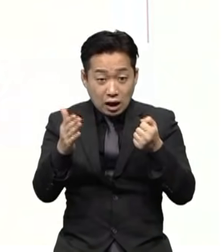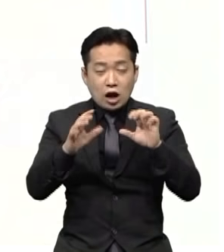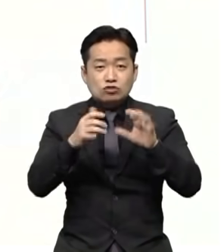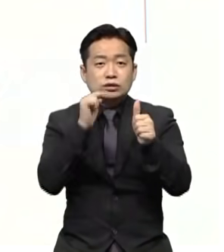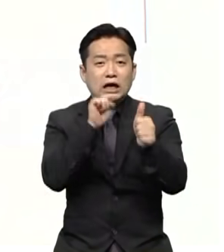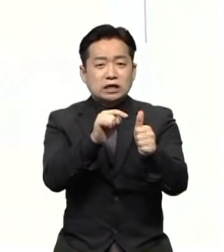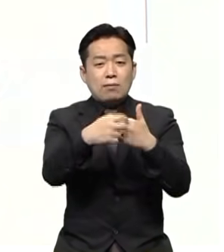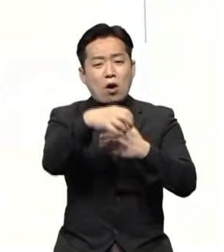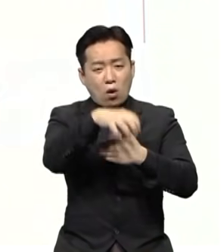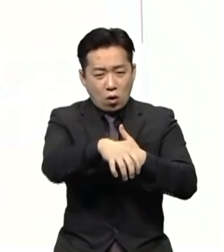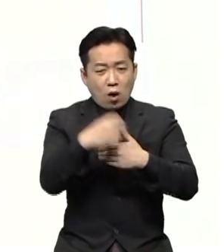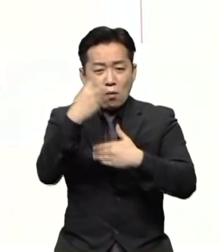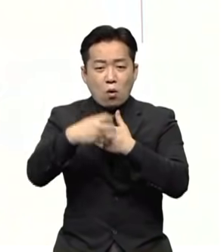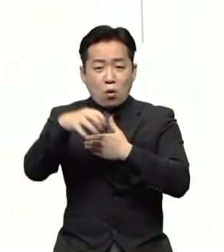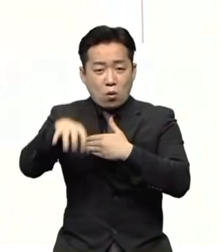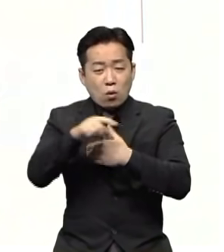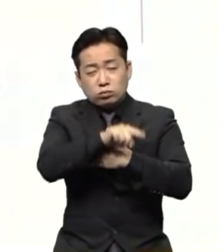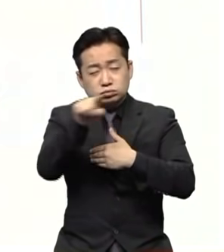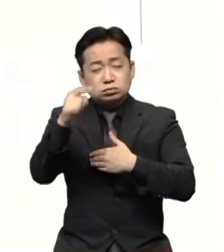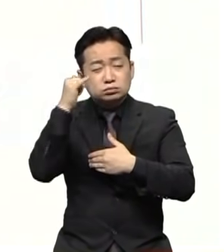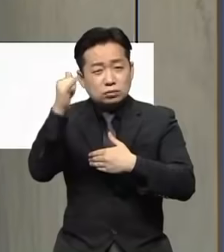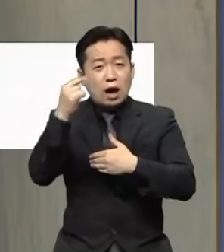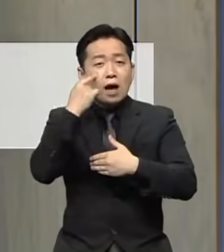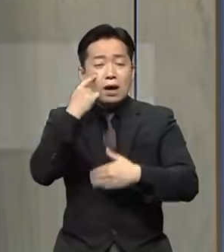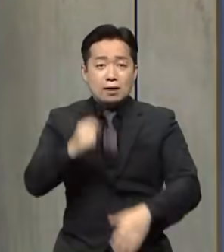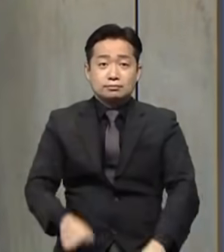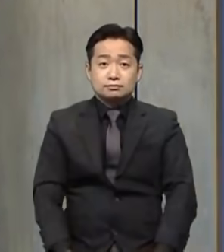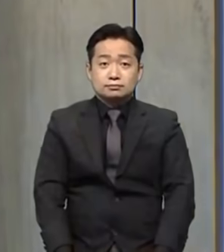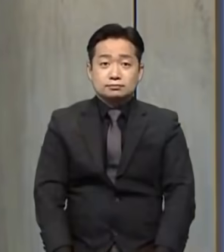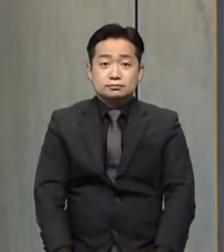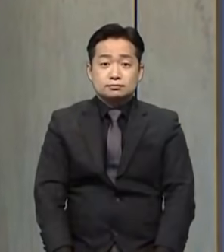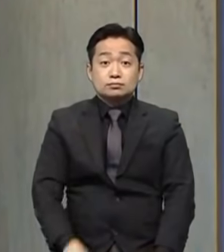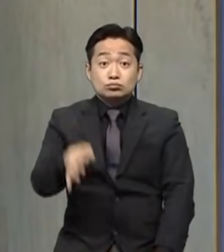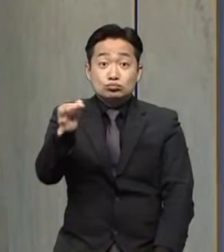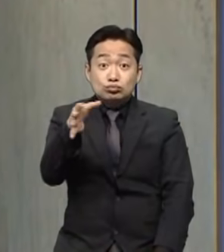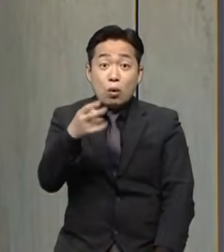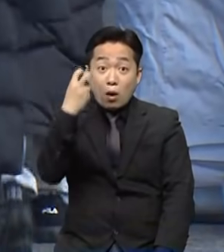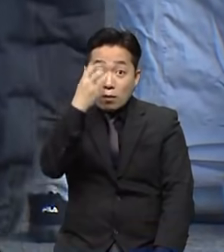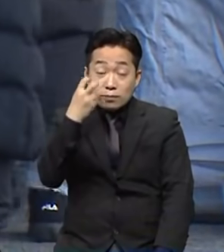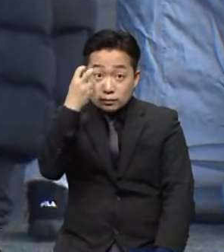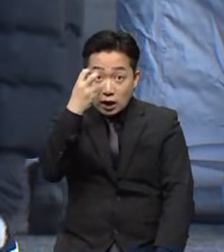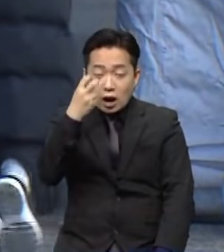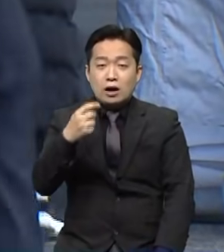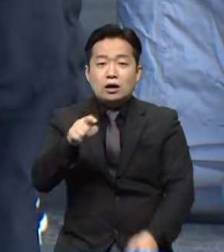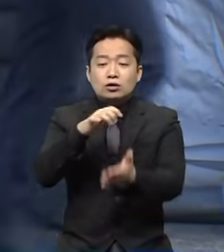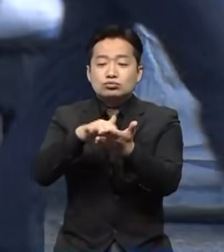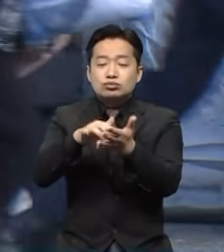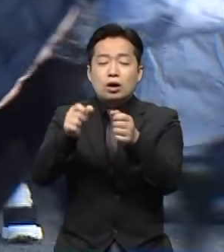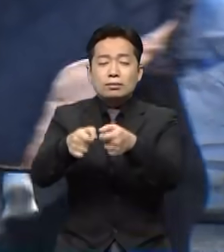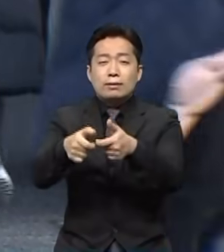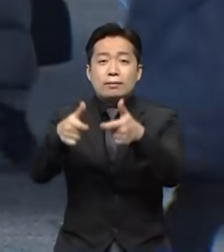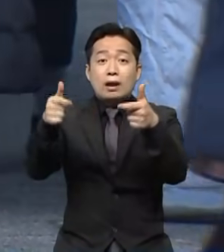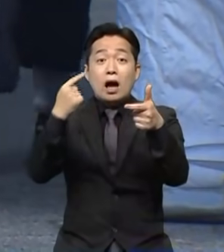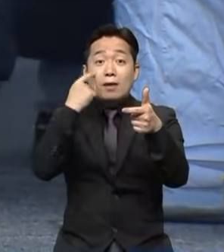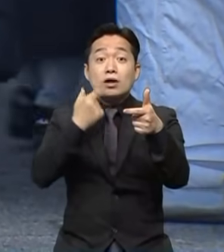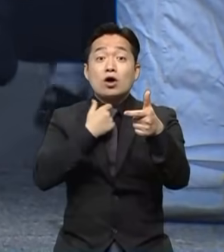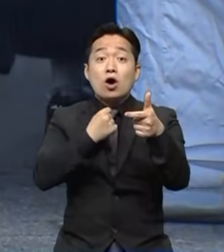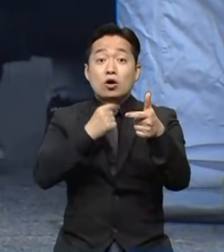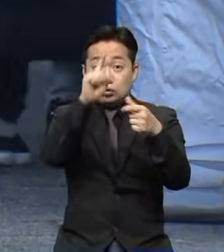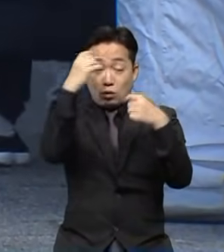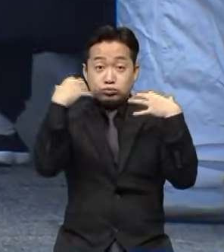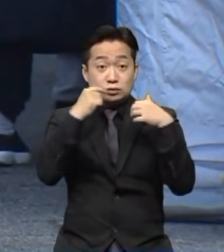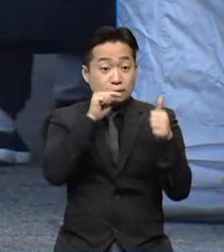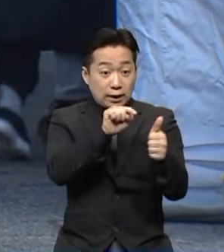국가 지정이나 보건소 이쪽으로 한번 알아보셔야 돼요. 무료 검사를 통해 검사 건수를 대폭 늘리려던 당국의